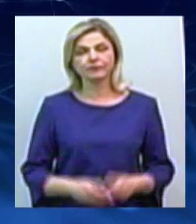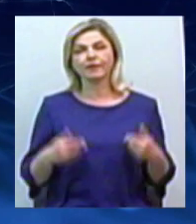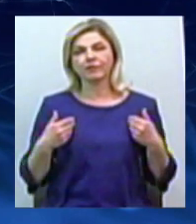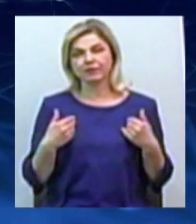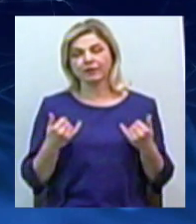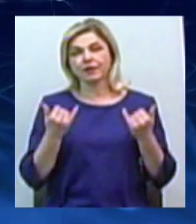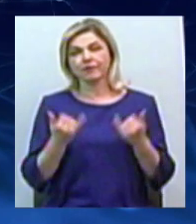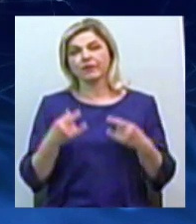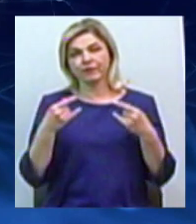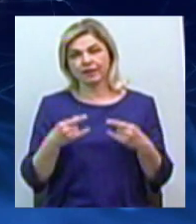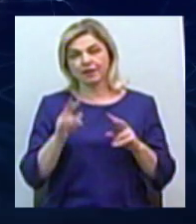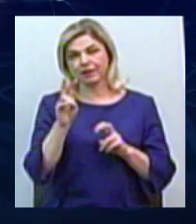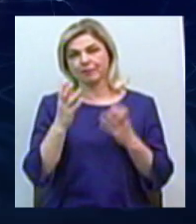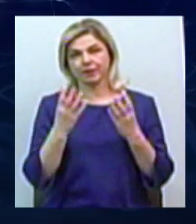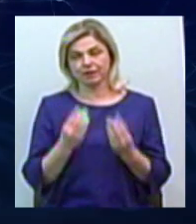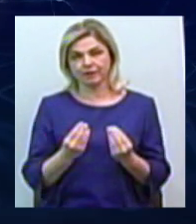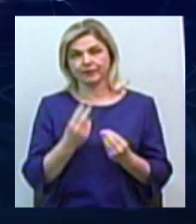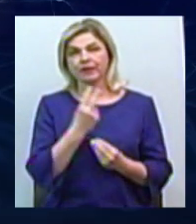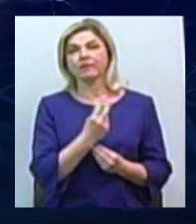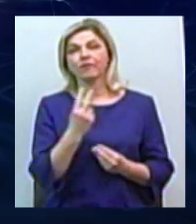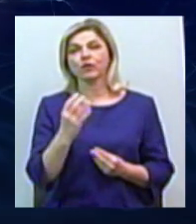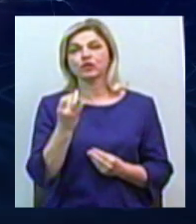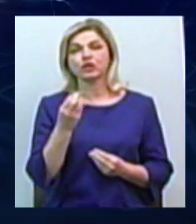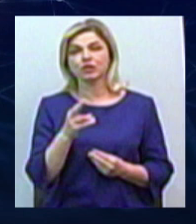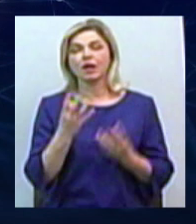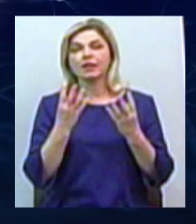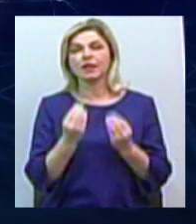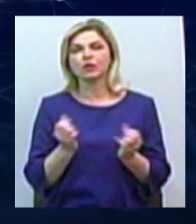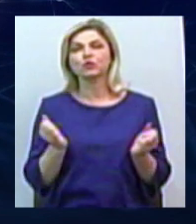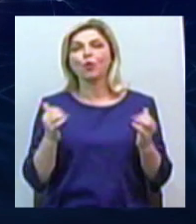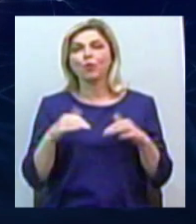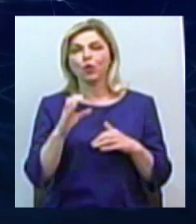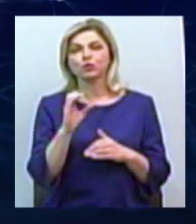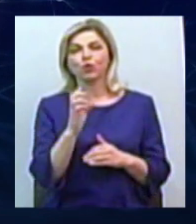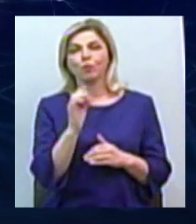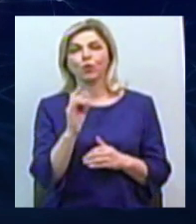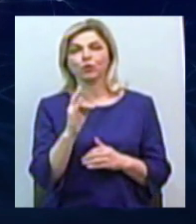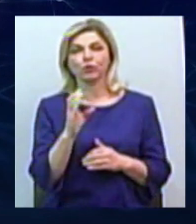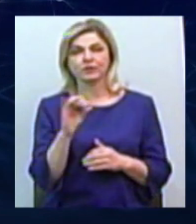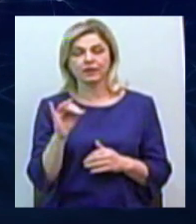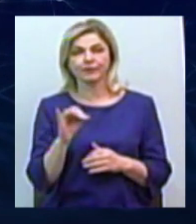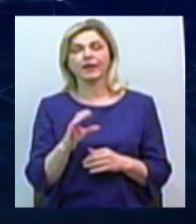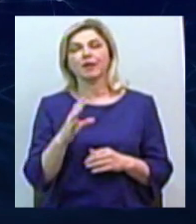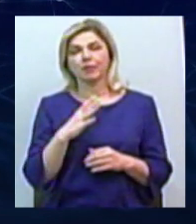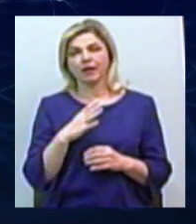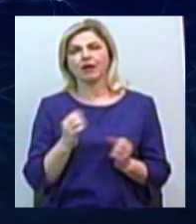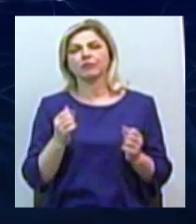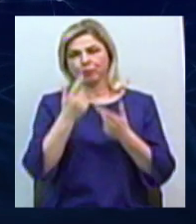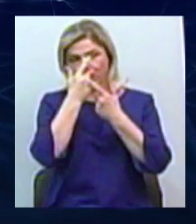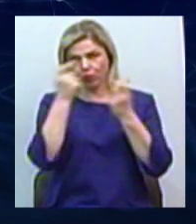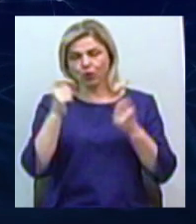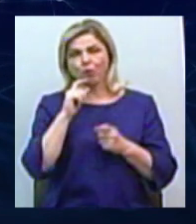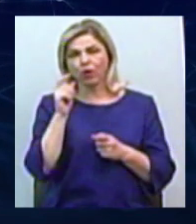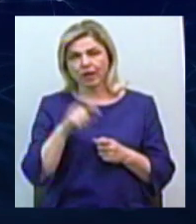Вітаю в прямому ефірі «Тема дня». 22 січня – День Соборності. 101-ша річниця проголошення акту Злуки Української Народної Республіки